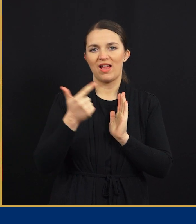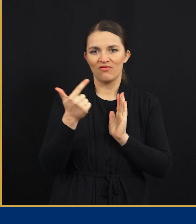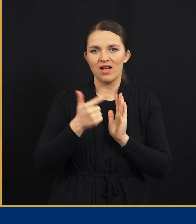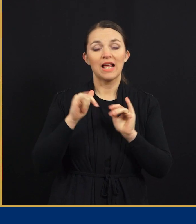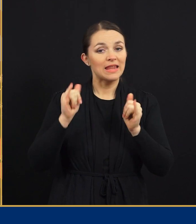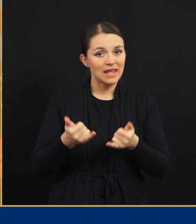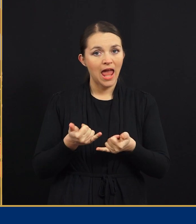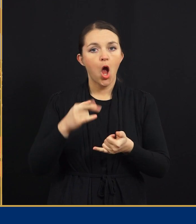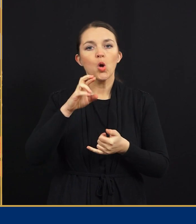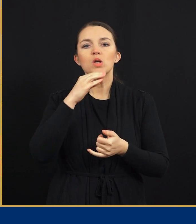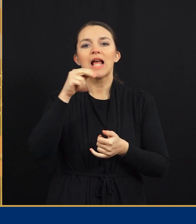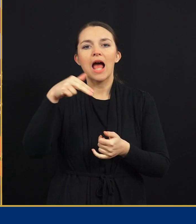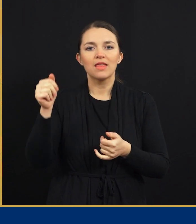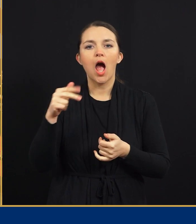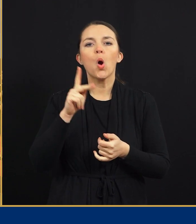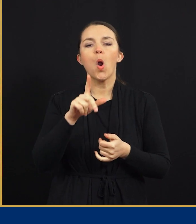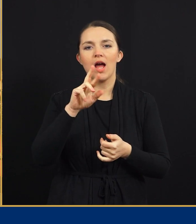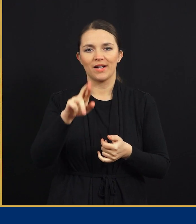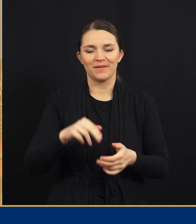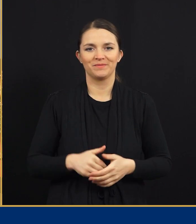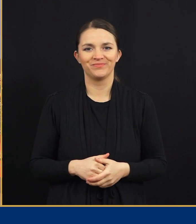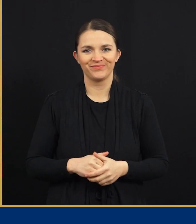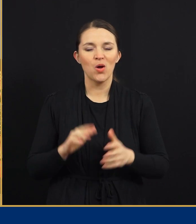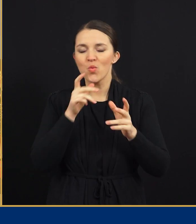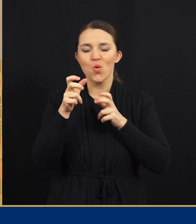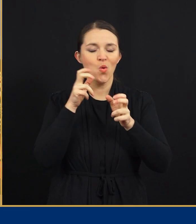2022 je Rosana Kolar.